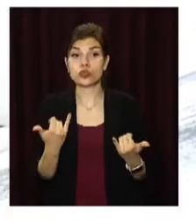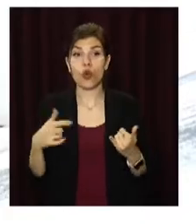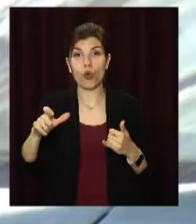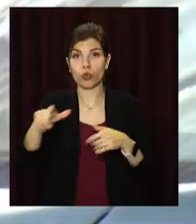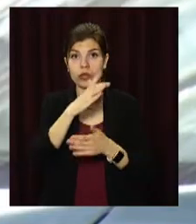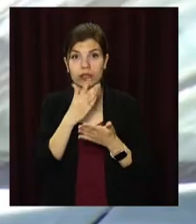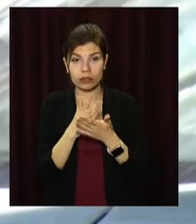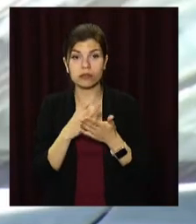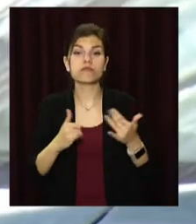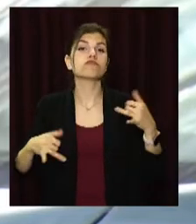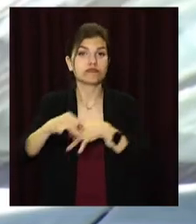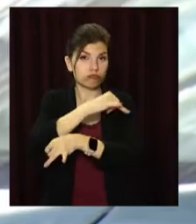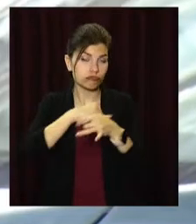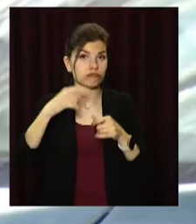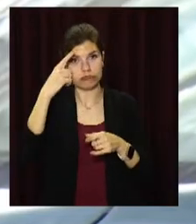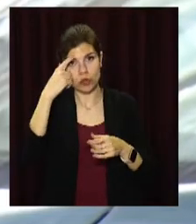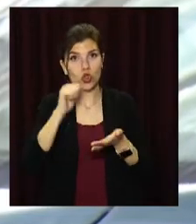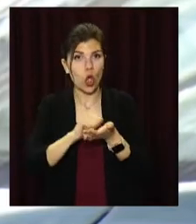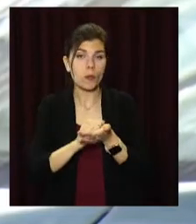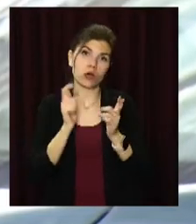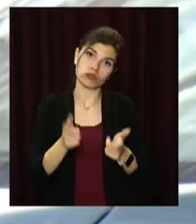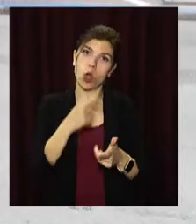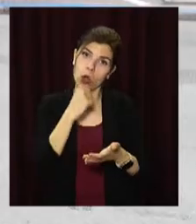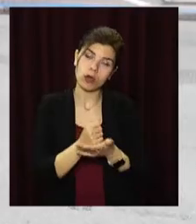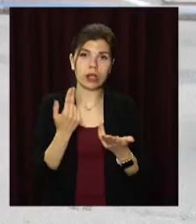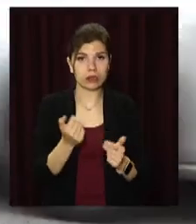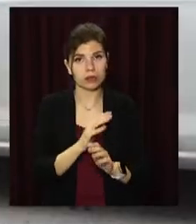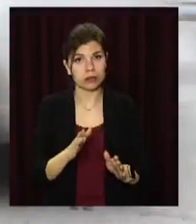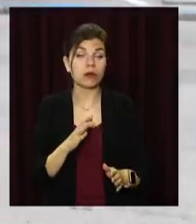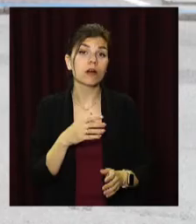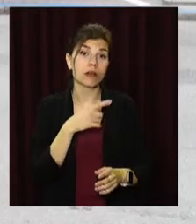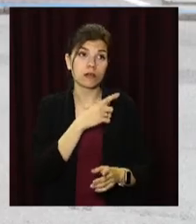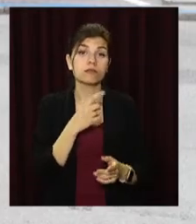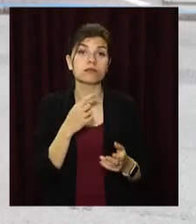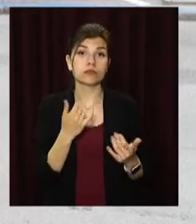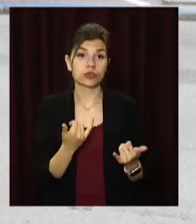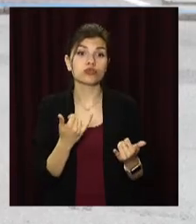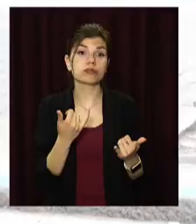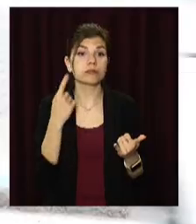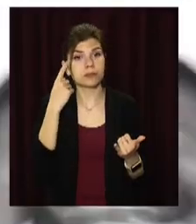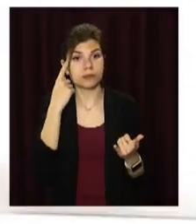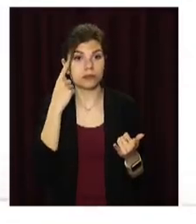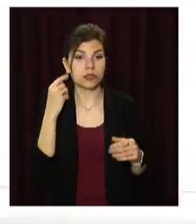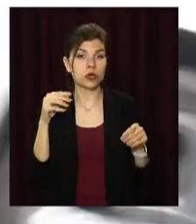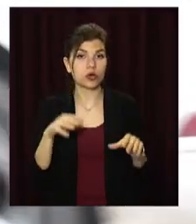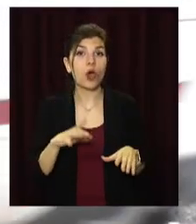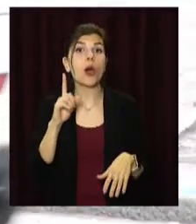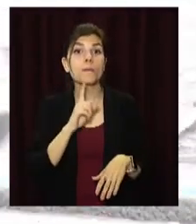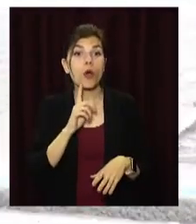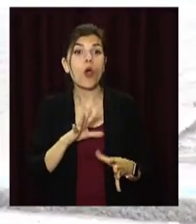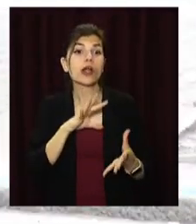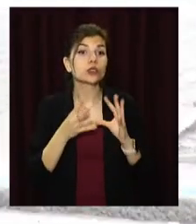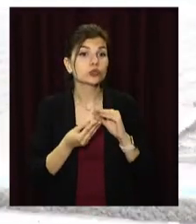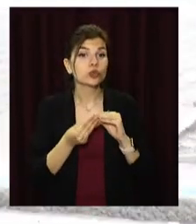та міськради мають провести обговорення документу. Принаймні, про це йдеться в додатку до проєкту рішення. Поки що про